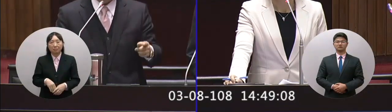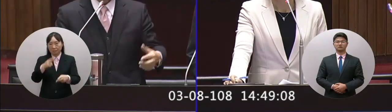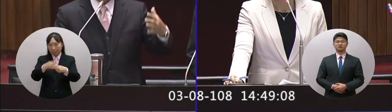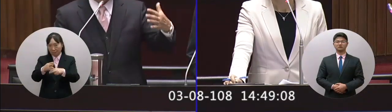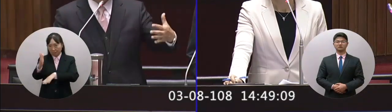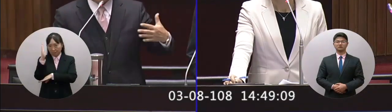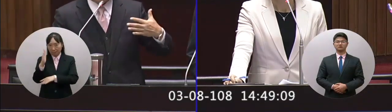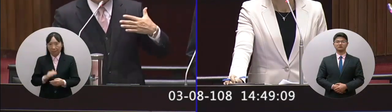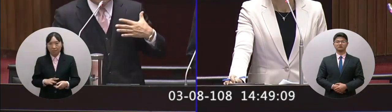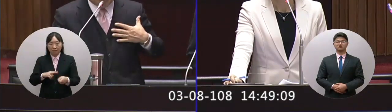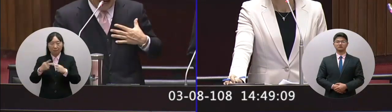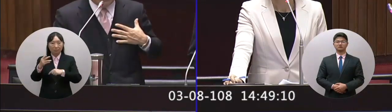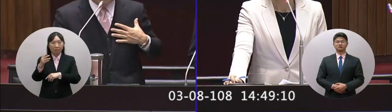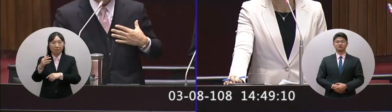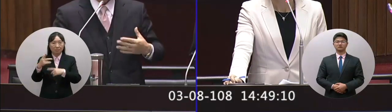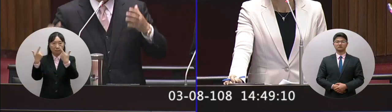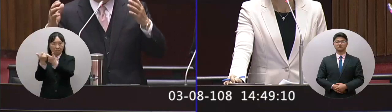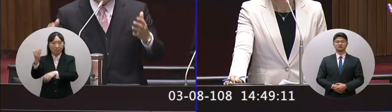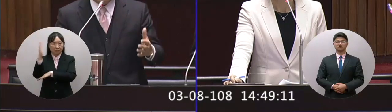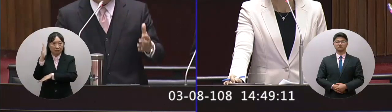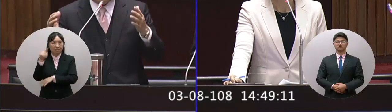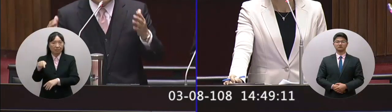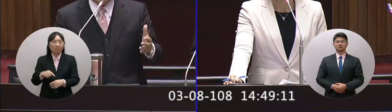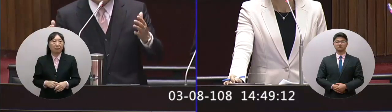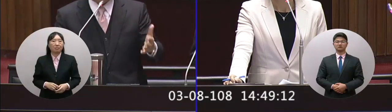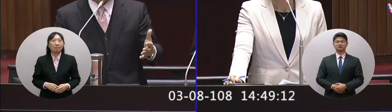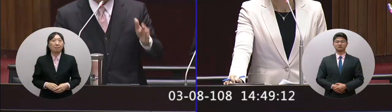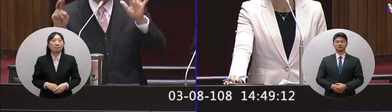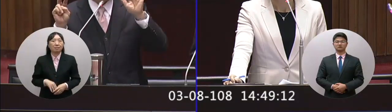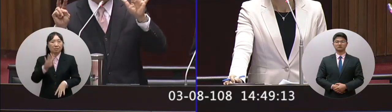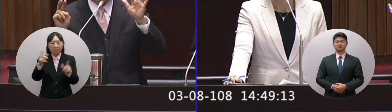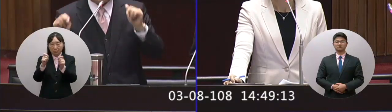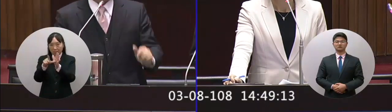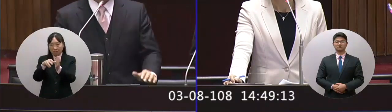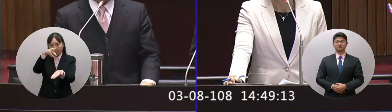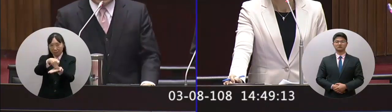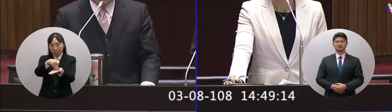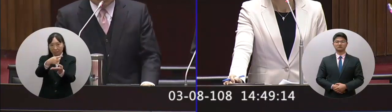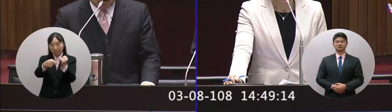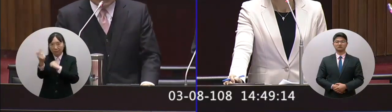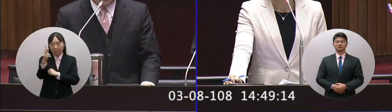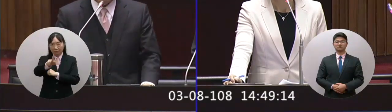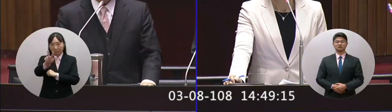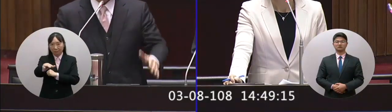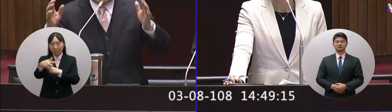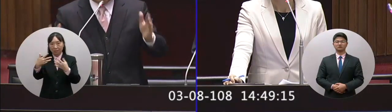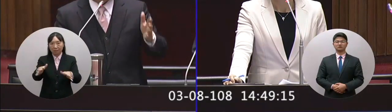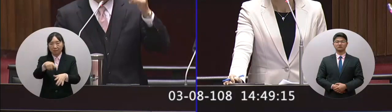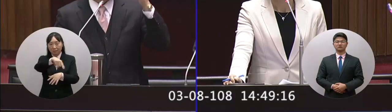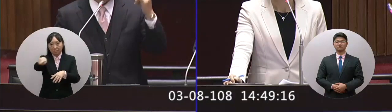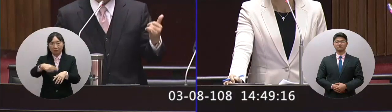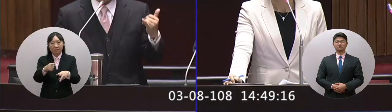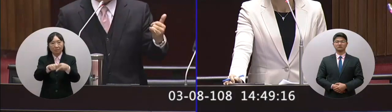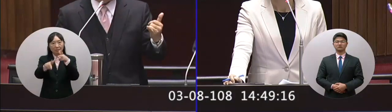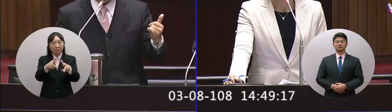信政府、跟政府配合。已经有零灯的7000多家工厂，他